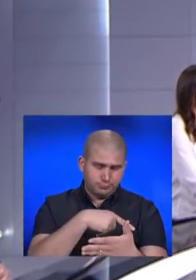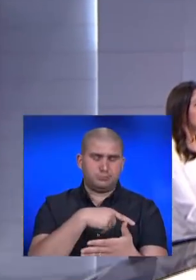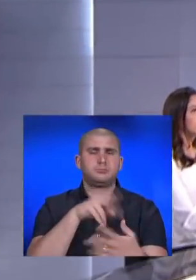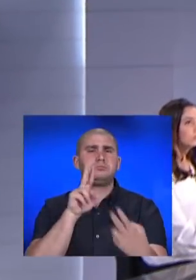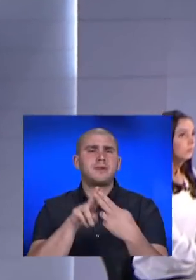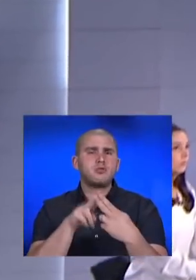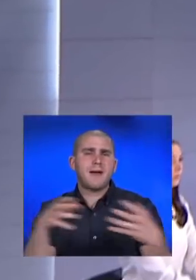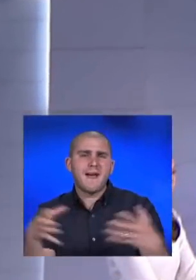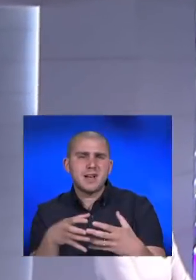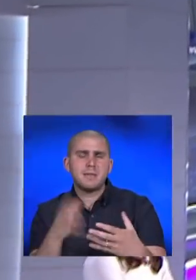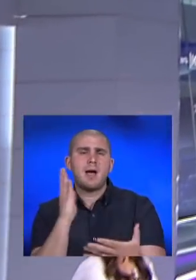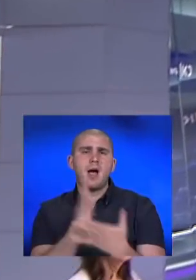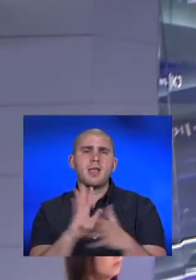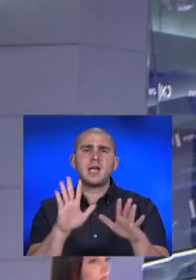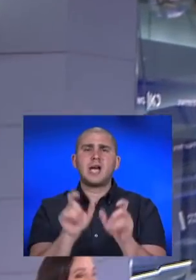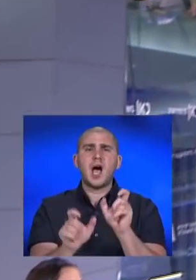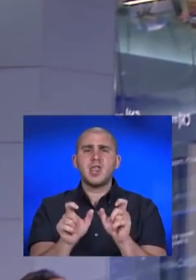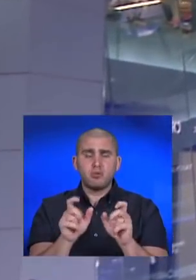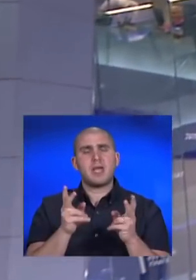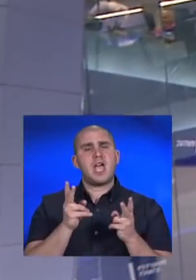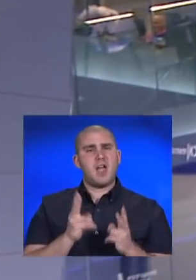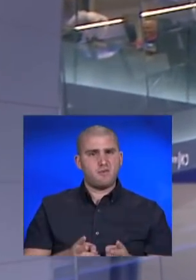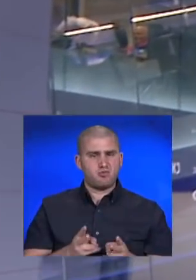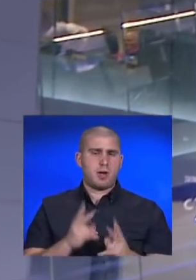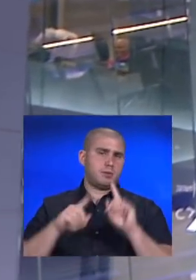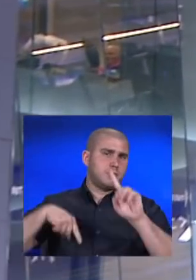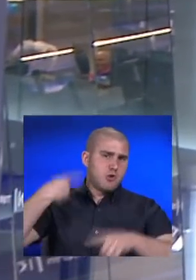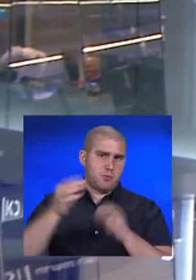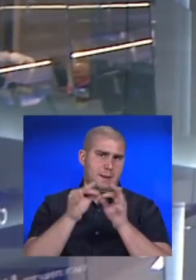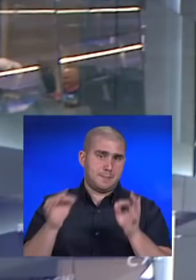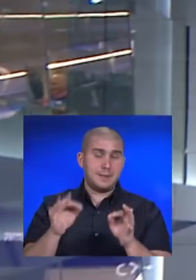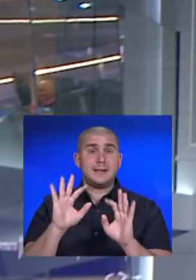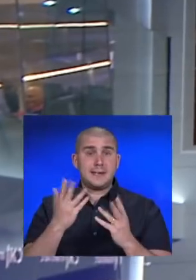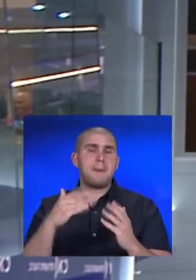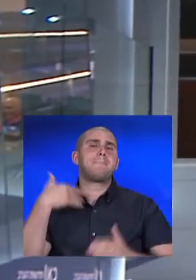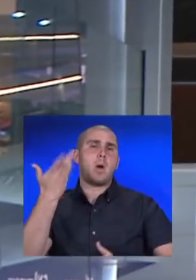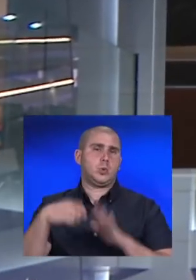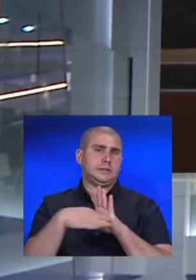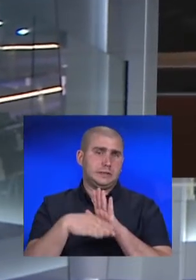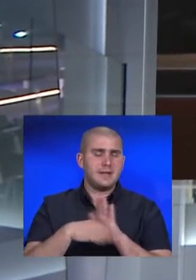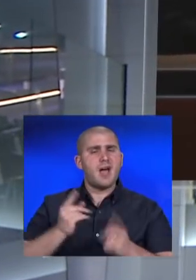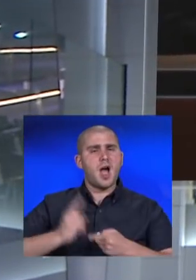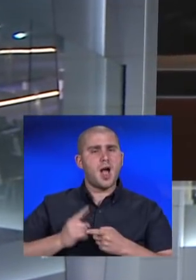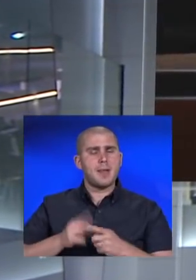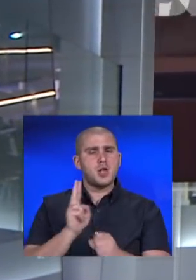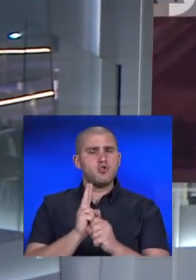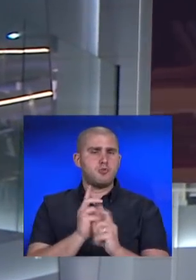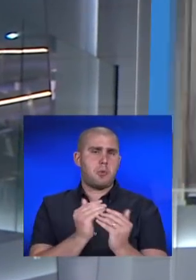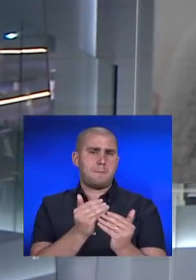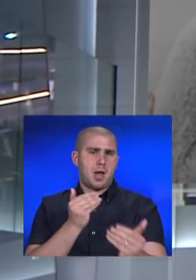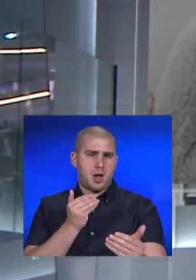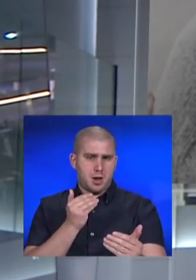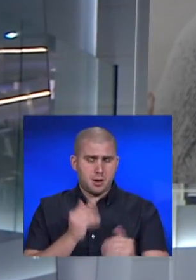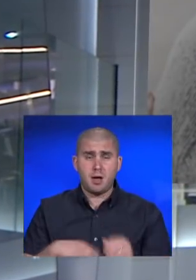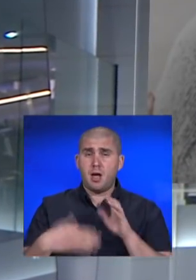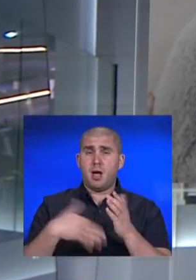עד 10 אנשים יתאפשרו מהשבוע הבא כל עוד יערכו בחוץ ותהיה הקפדה על שמירת מרחק. ההמלצה שלא